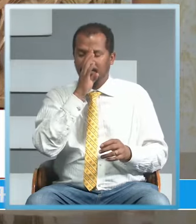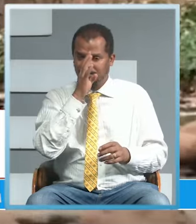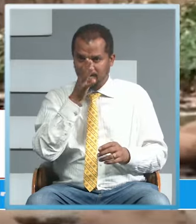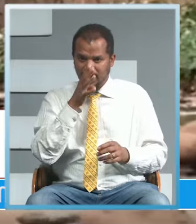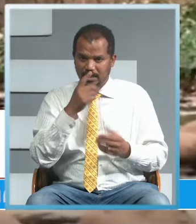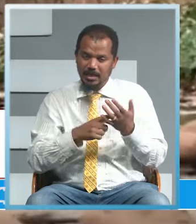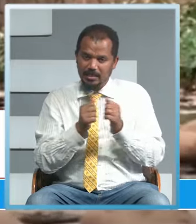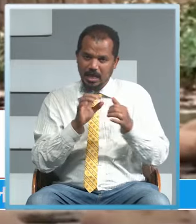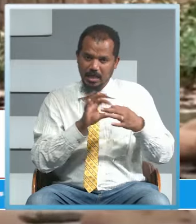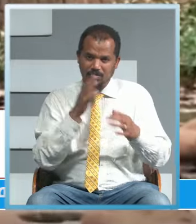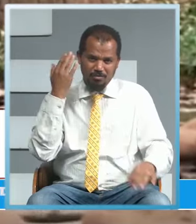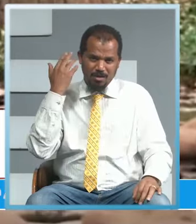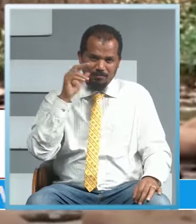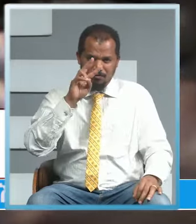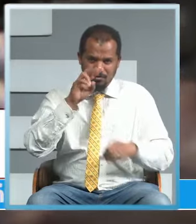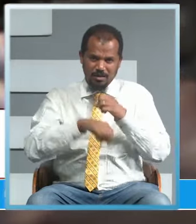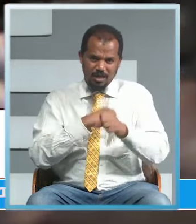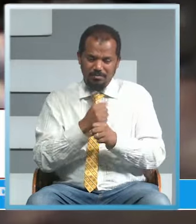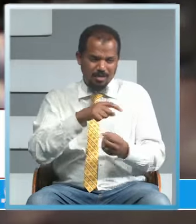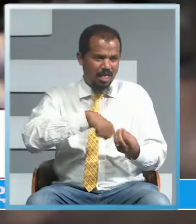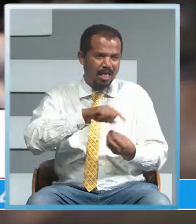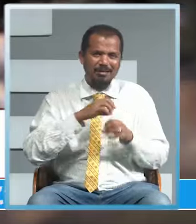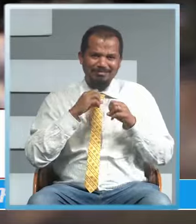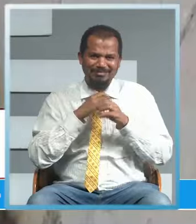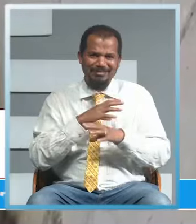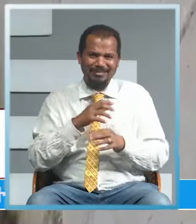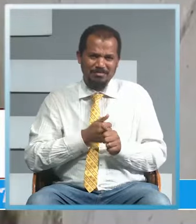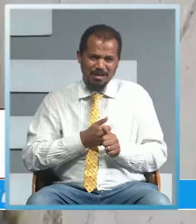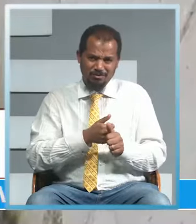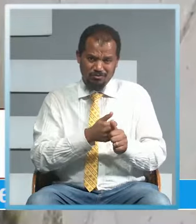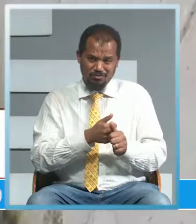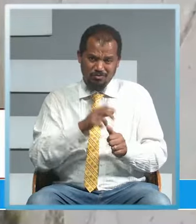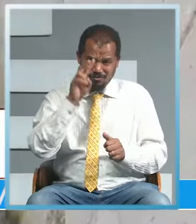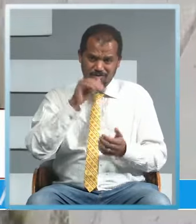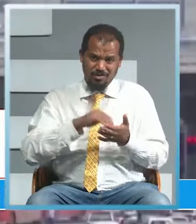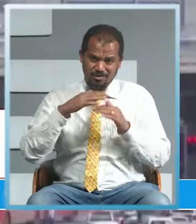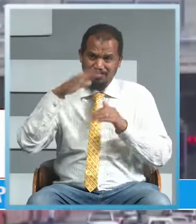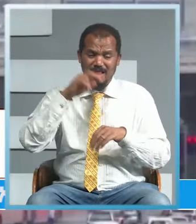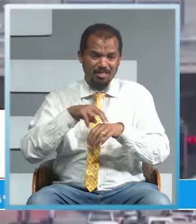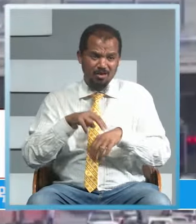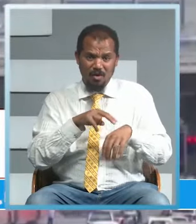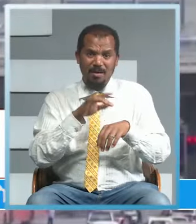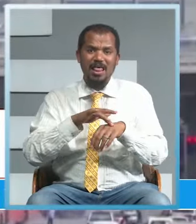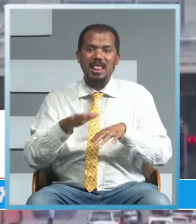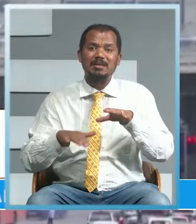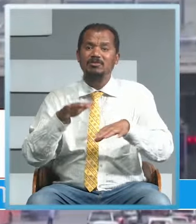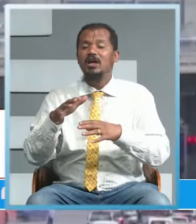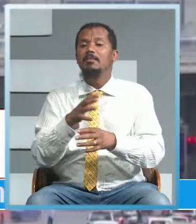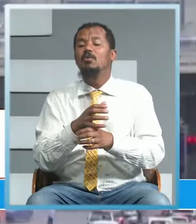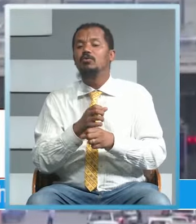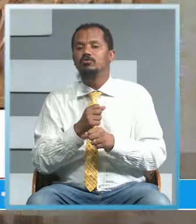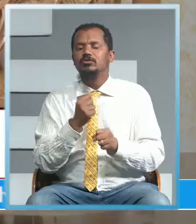ግንዛቤ እንፈጥራለን። ከዚሁ ጋር ተያይዞ ባለፉት 2 ዓመታት የአካባቢ ብክለት ባስከተሉ ከ2000 በላይ ተቋማት ላይ